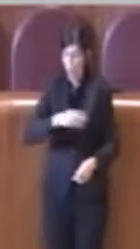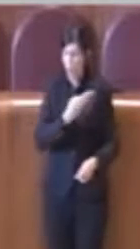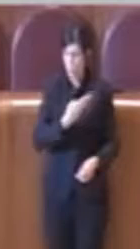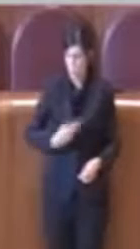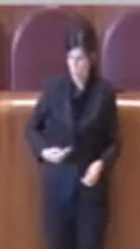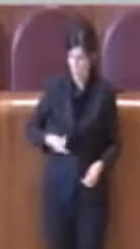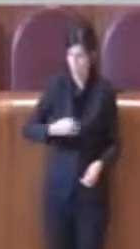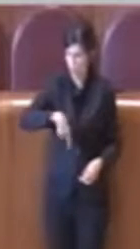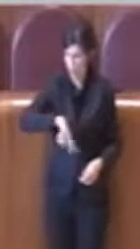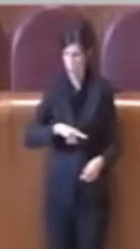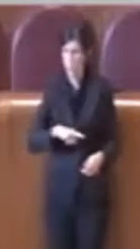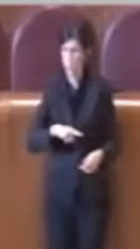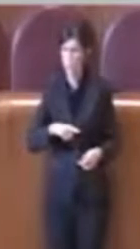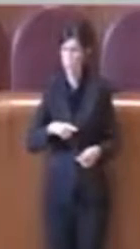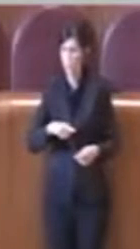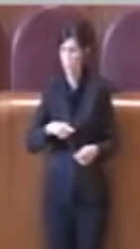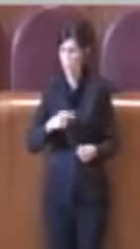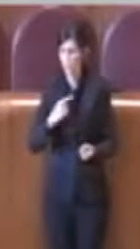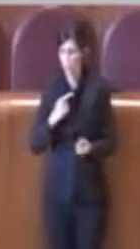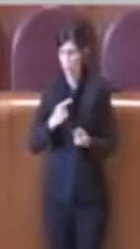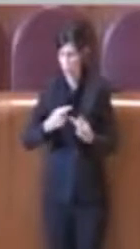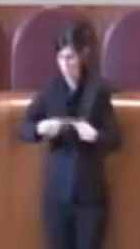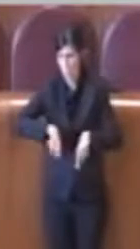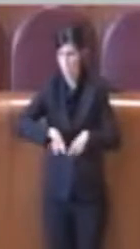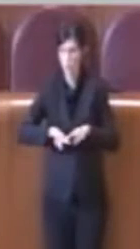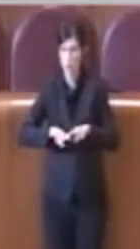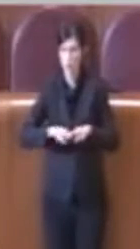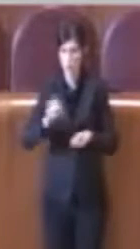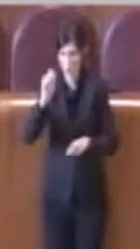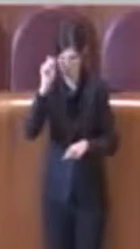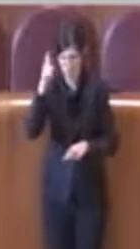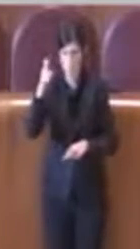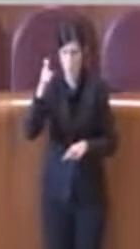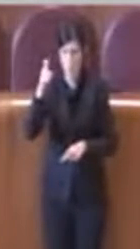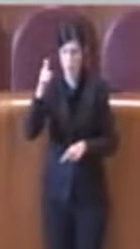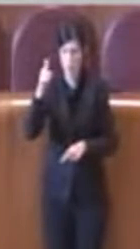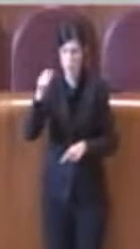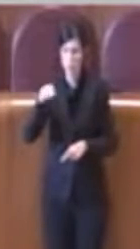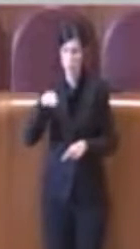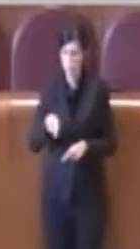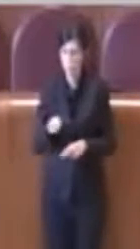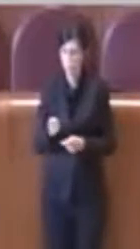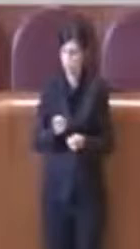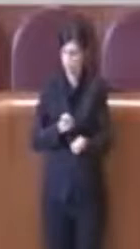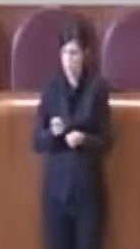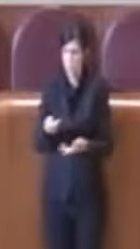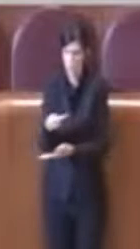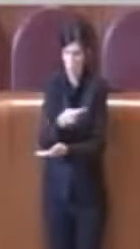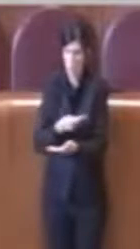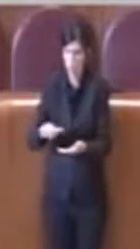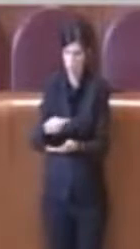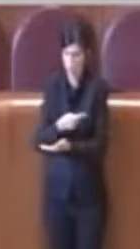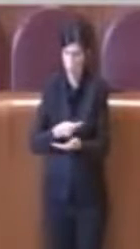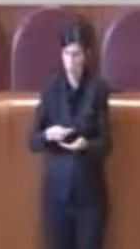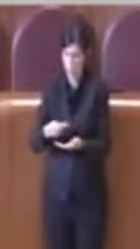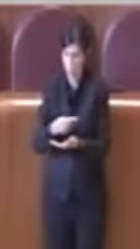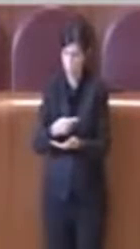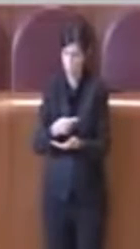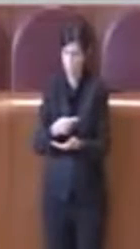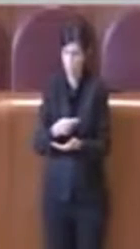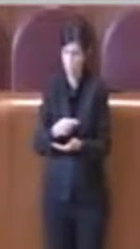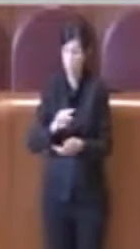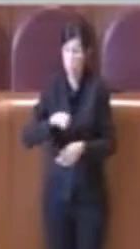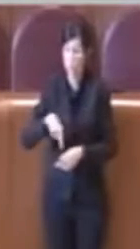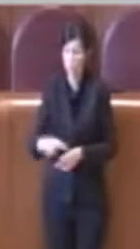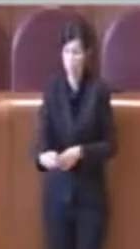noi commissioni, in particolare la Commissione Cultura, a dover prendere in mano questo progetto, a seguire